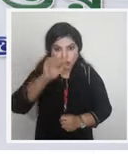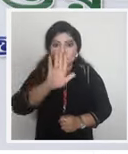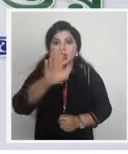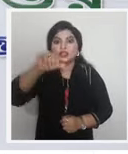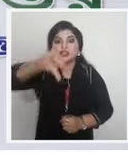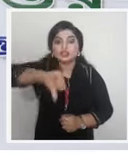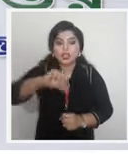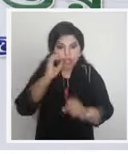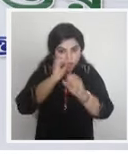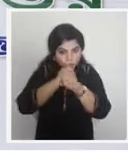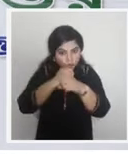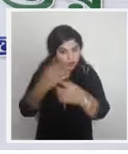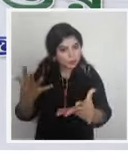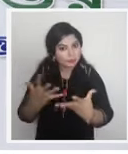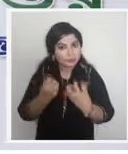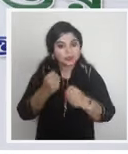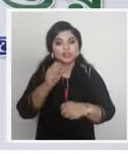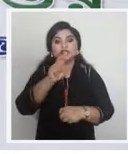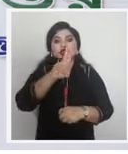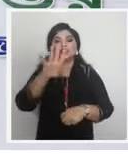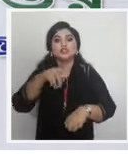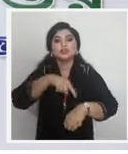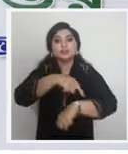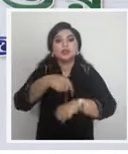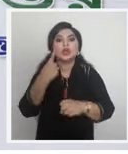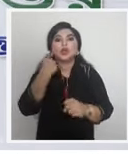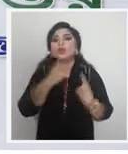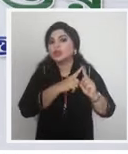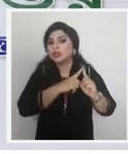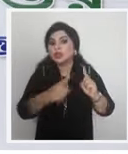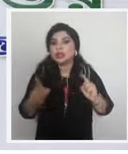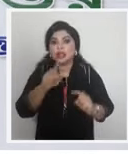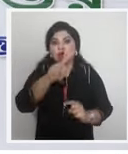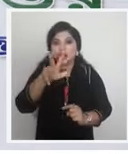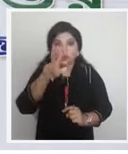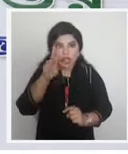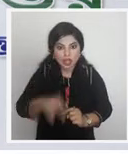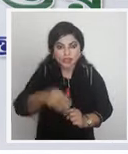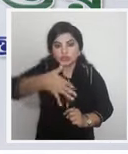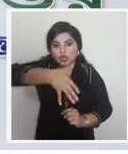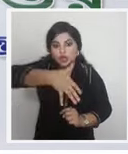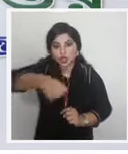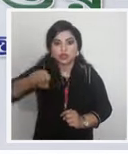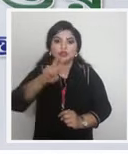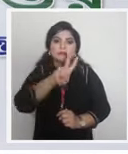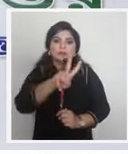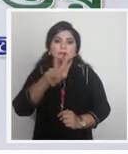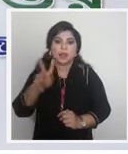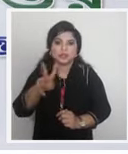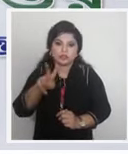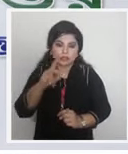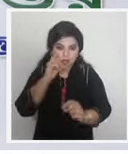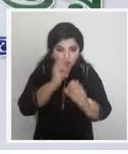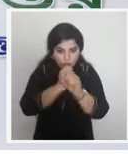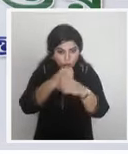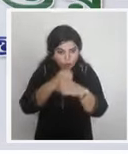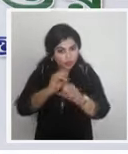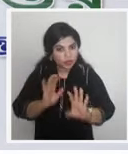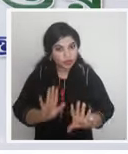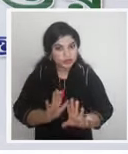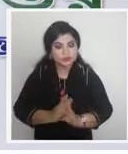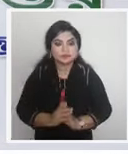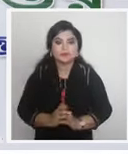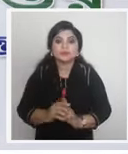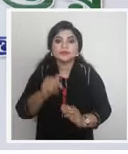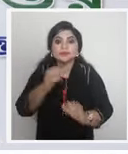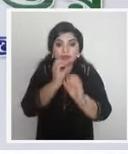61টি পরীক্ষাগারের মধ্যে 59টি পরীক্ষাগারের নমুনা সংগ্রহ এবং পরীক্ষার ফলাফল আমাদের কাছে আছে। 24 ঘন্টায় নমুনা সংগৃহীত